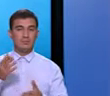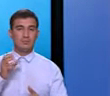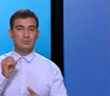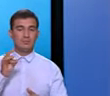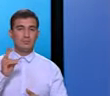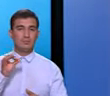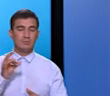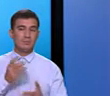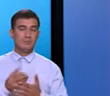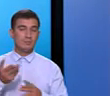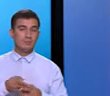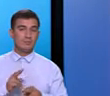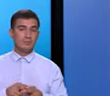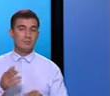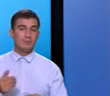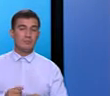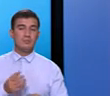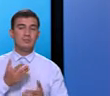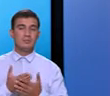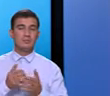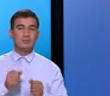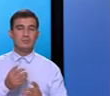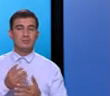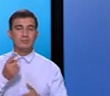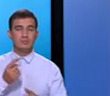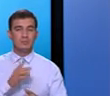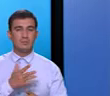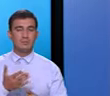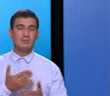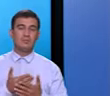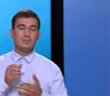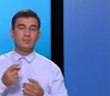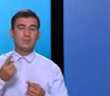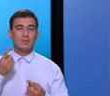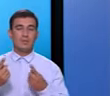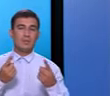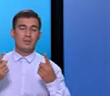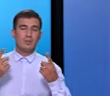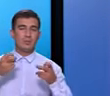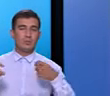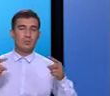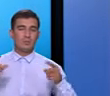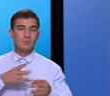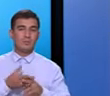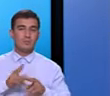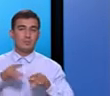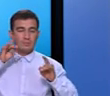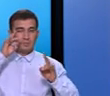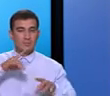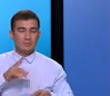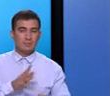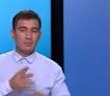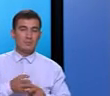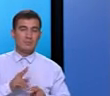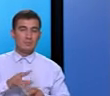sarkorlar deb bir demak ijtimoiy tabaqani bir yuzaga kelishiga sababchi bo'lgan hodisa nima ekanligini biz